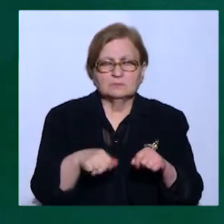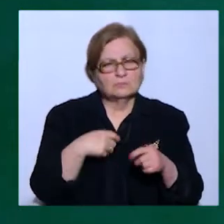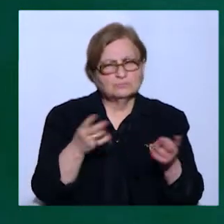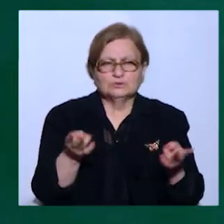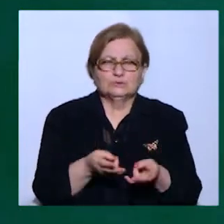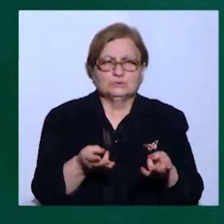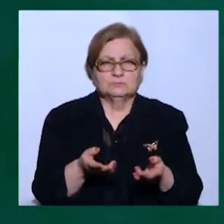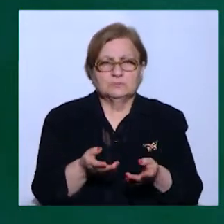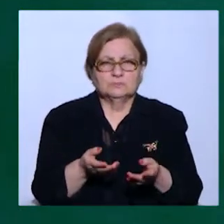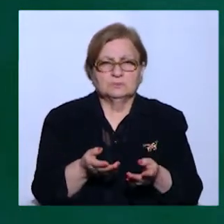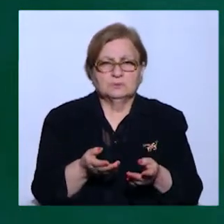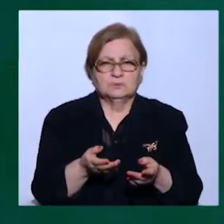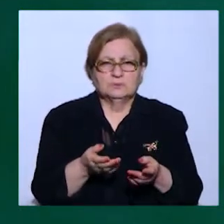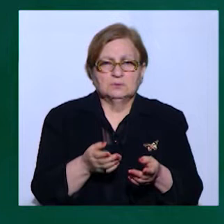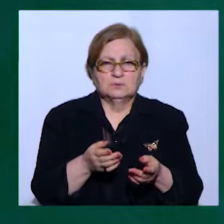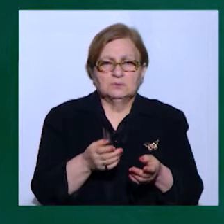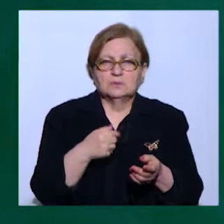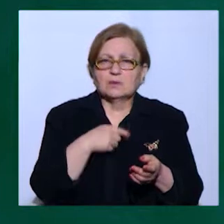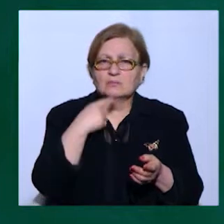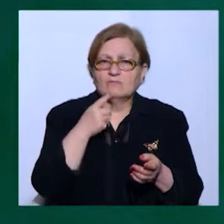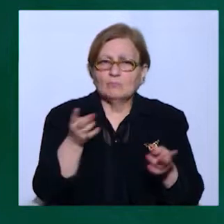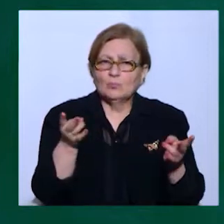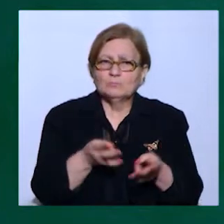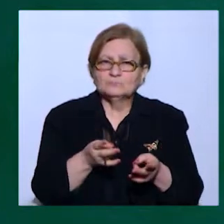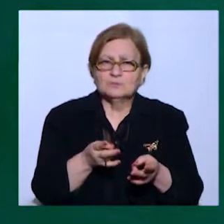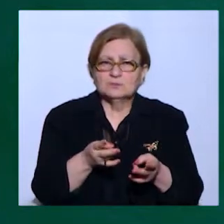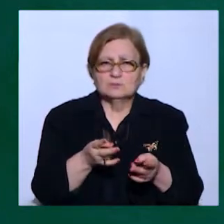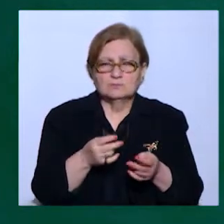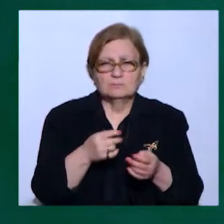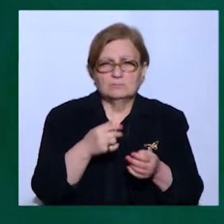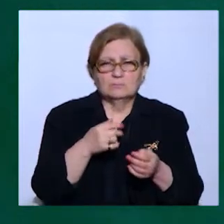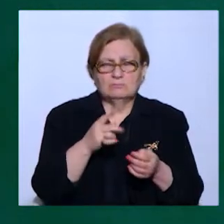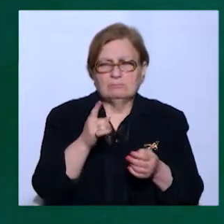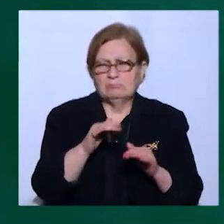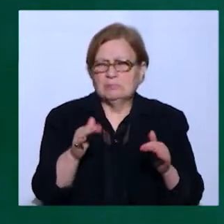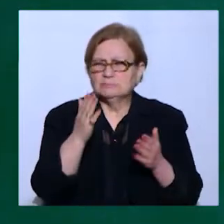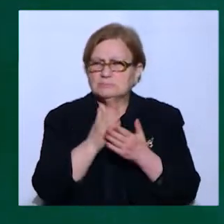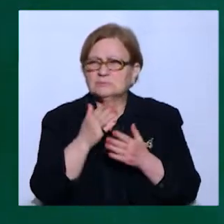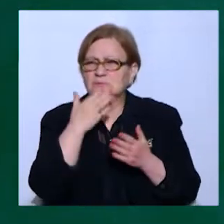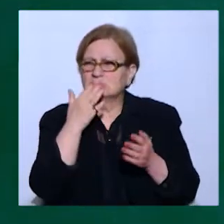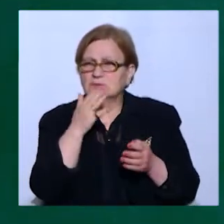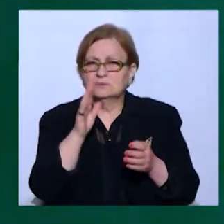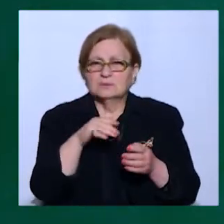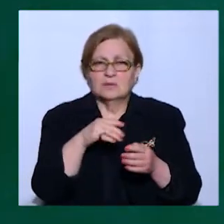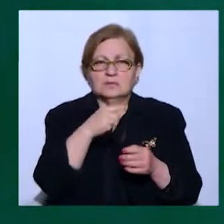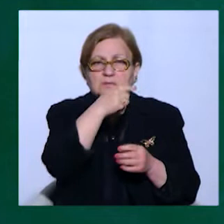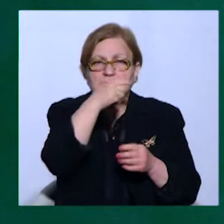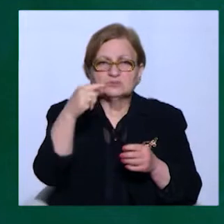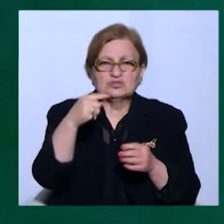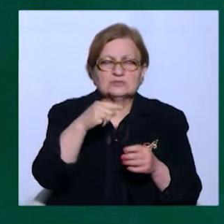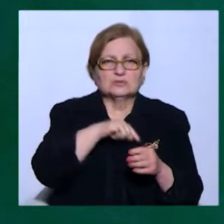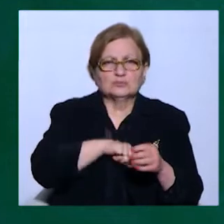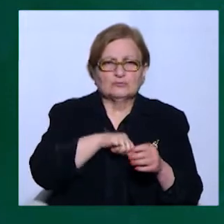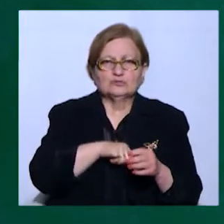მჭირდება. რატო თქვი ახლა თუ მჭირდება, რომ ხანდახან მოსდით ბავშვებს შეცდომა და ამბობენ, წილადის ძირითადი